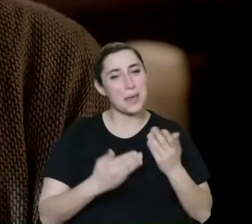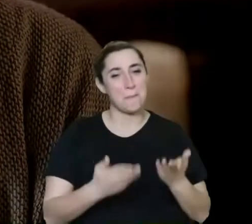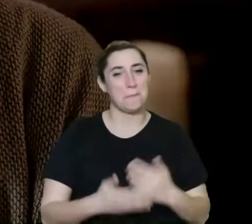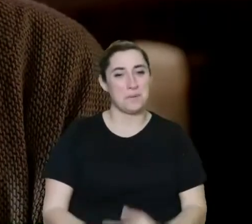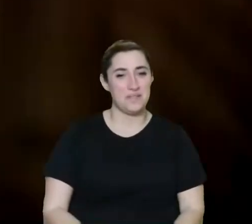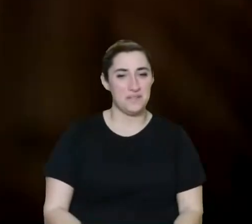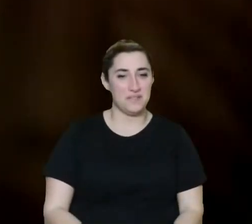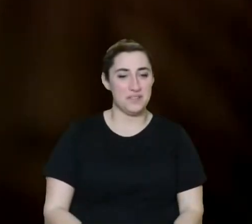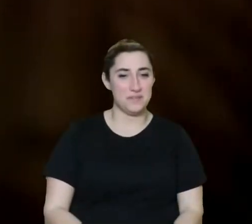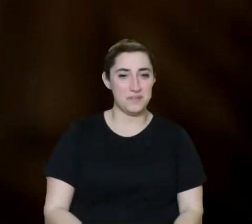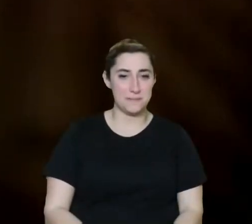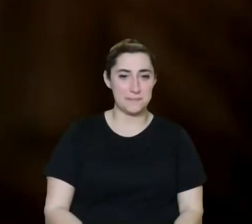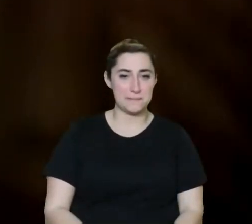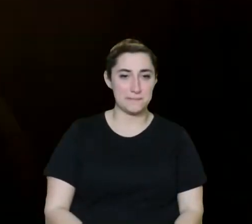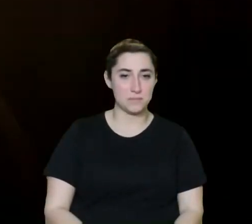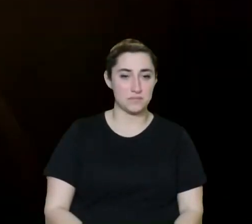yapsanız.